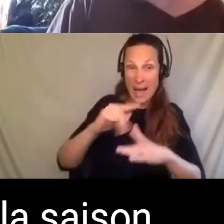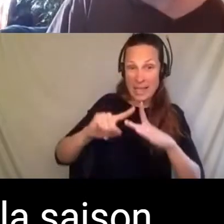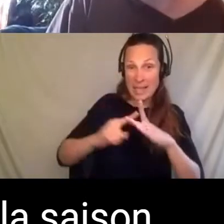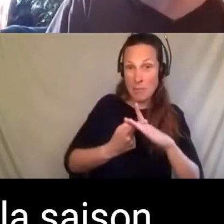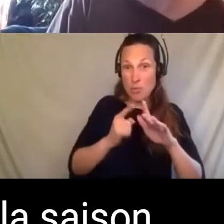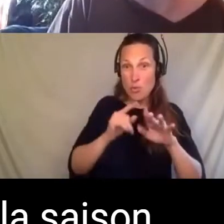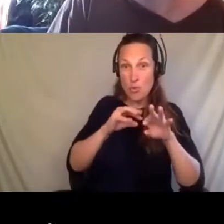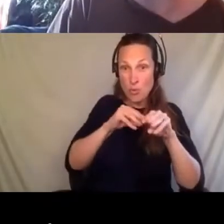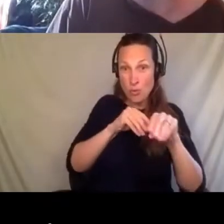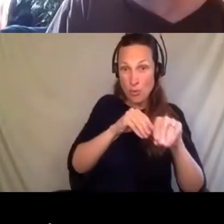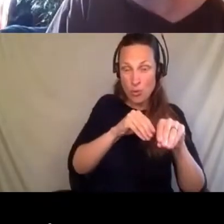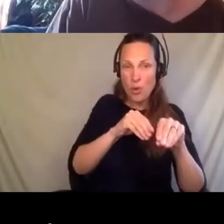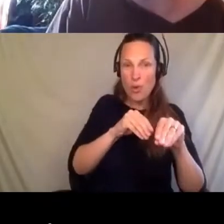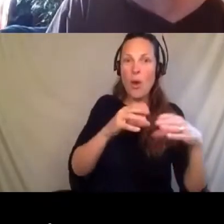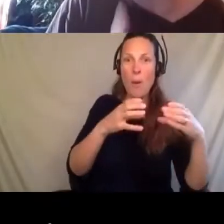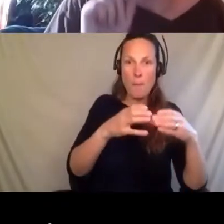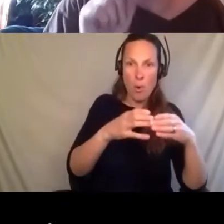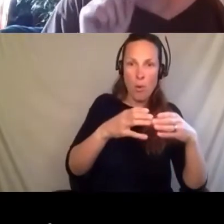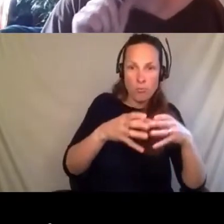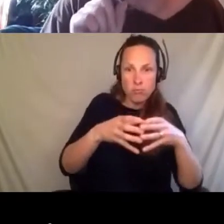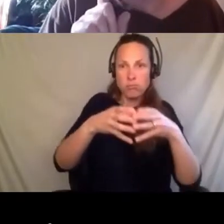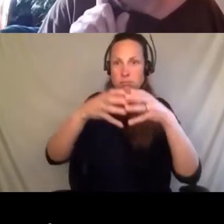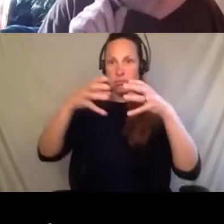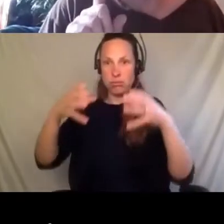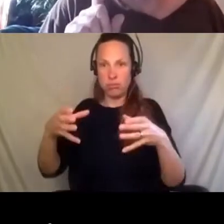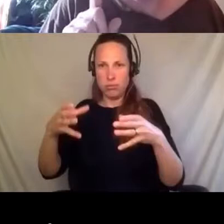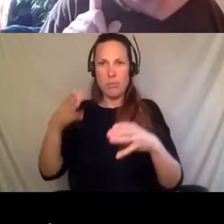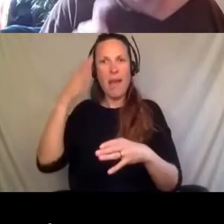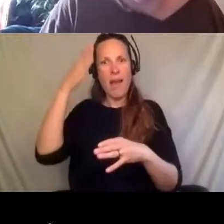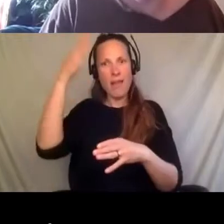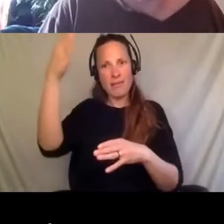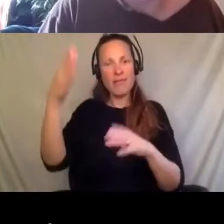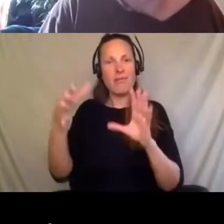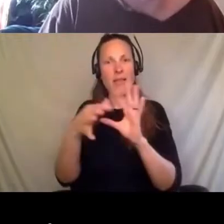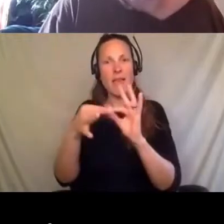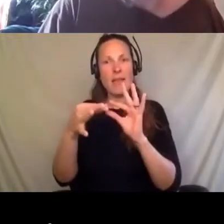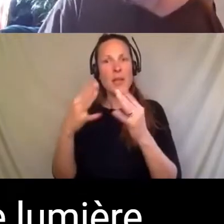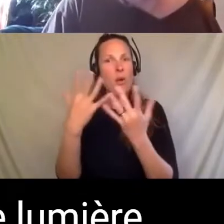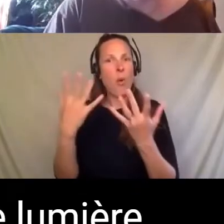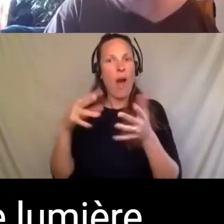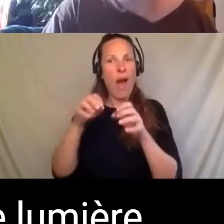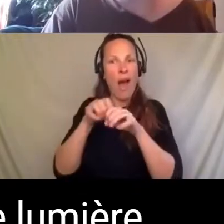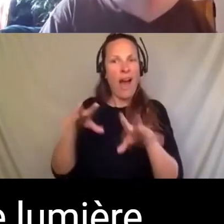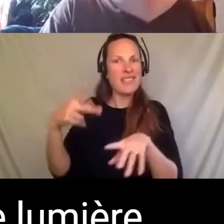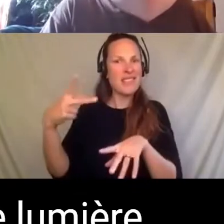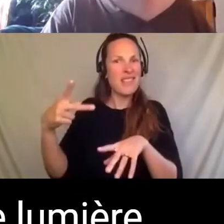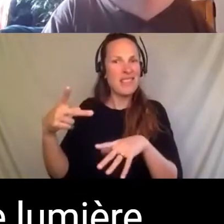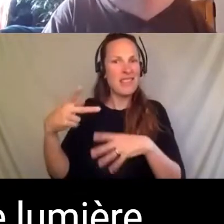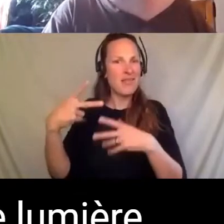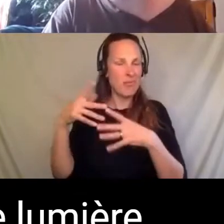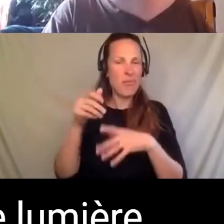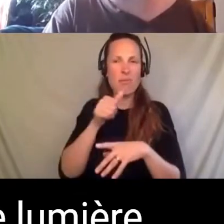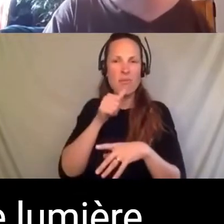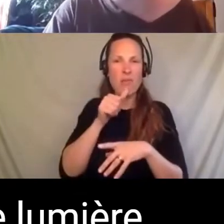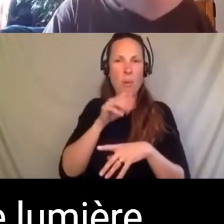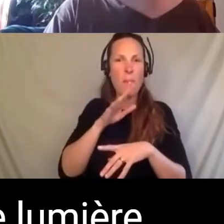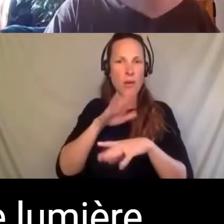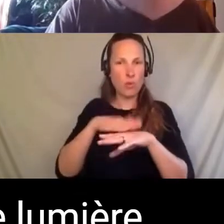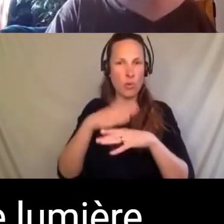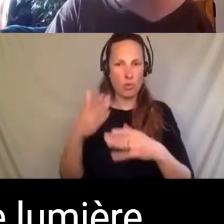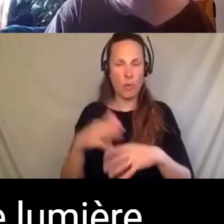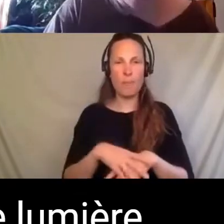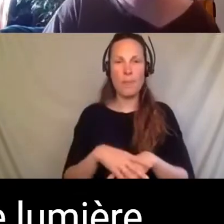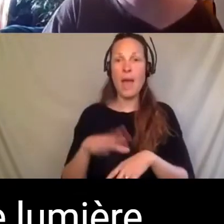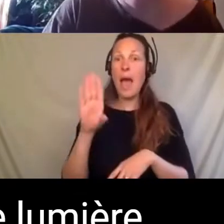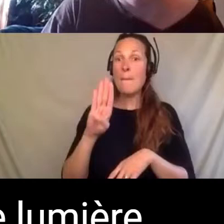une fois. Et on va parler plus tard de son type de racine. Donc, les graines de basilic ont